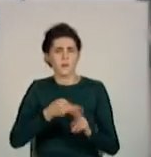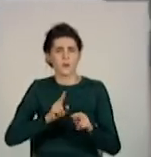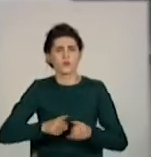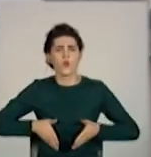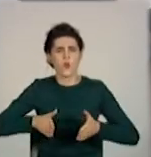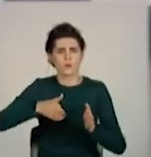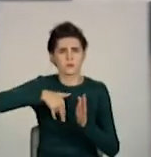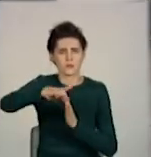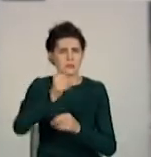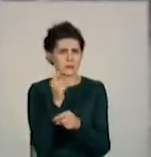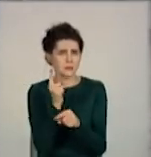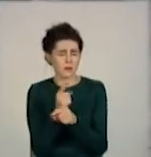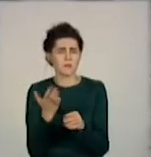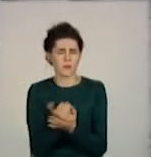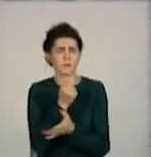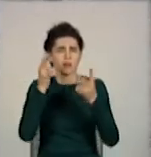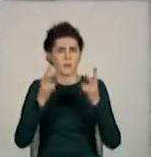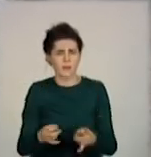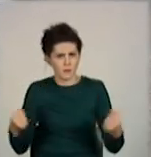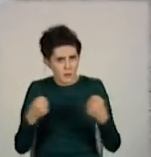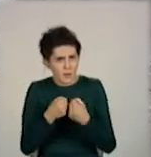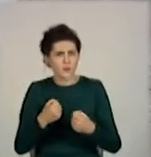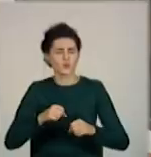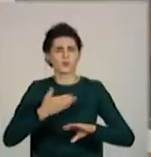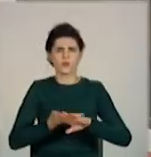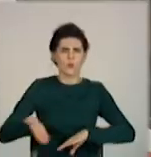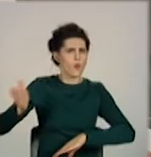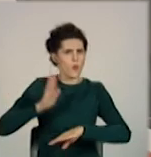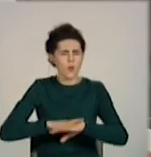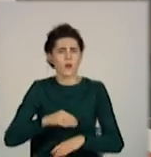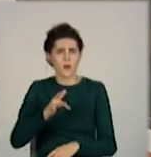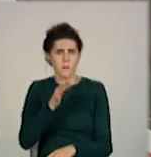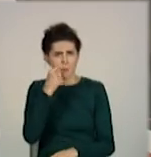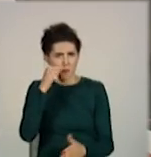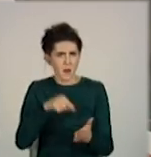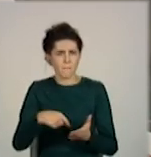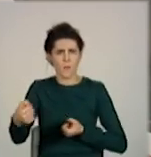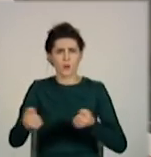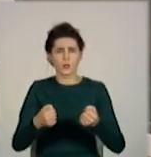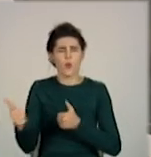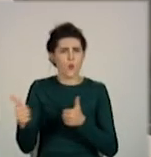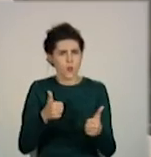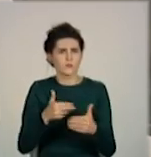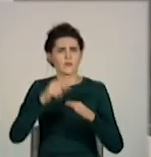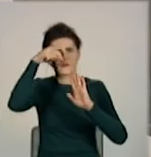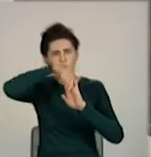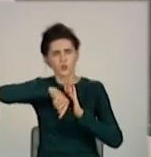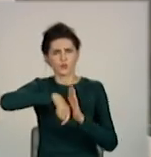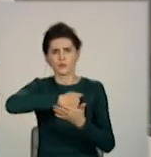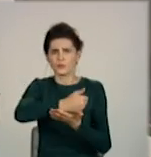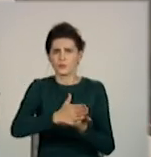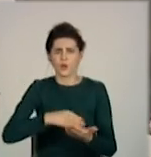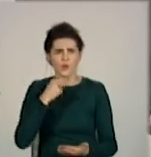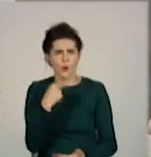в недозволеному місці. Випадок був дійсно складний. На щастя, була хороша машина і апаратура, яка нам, власне